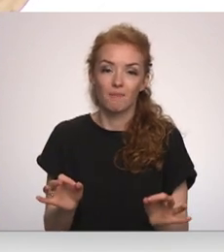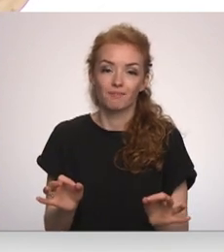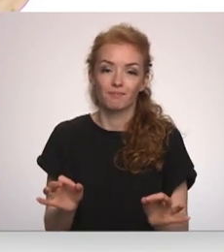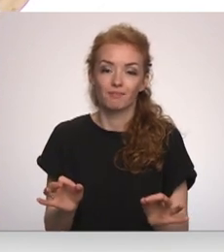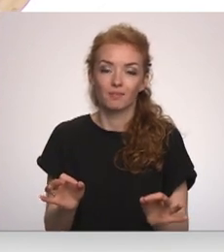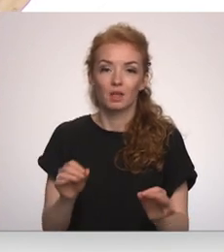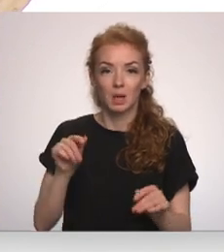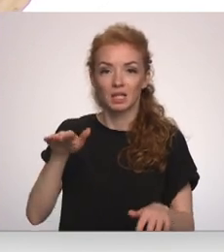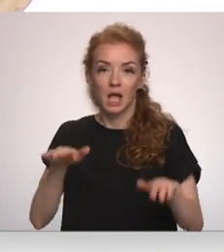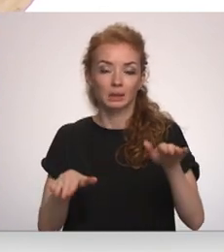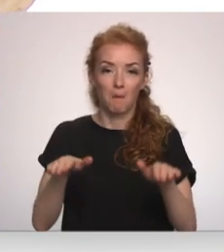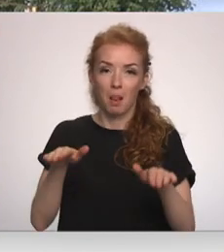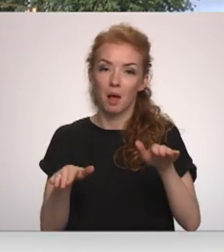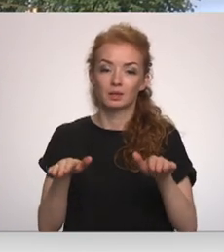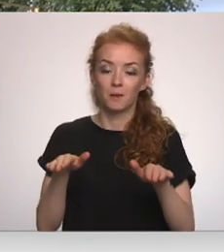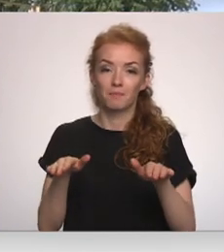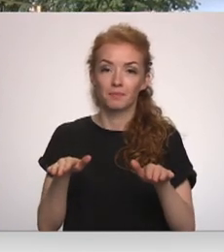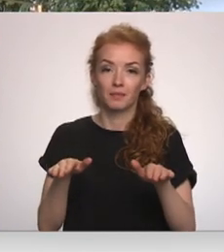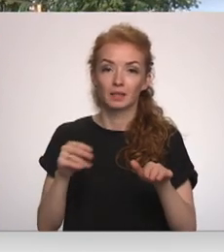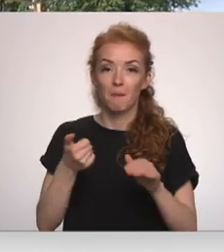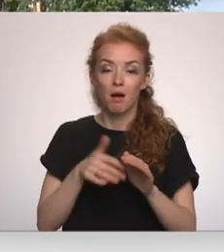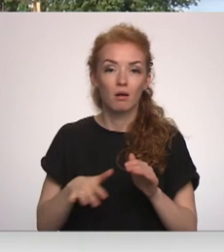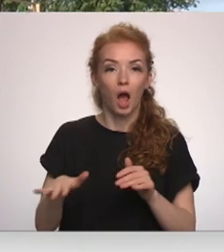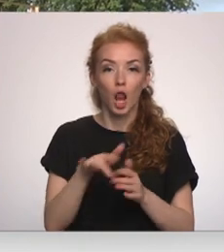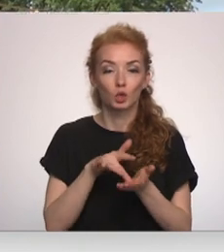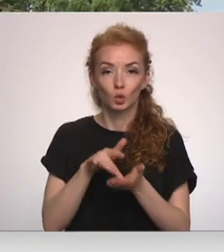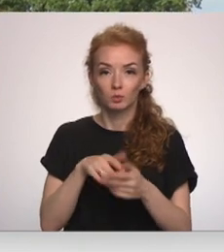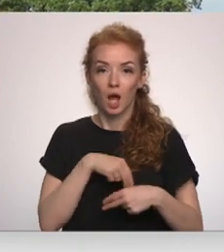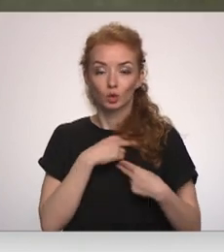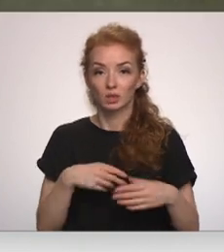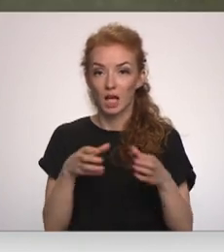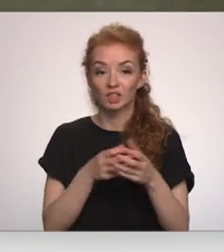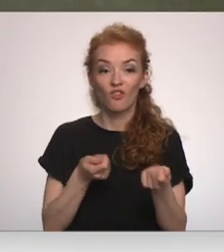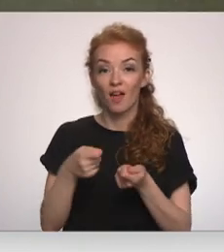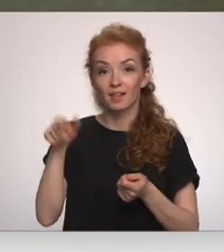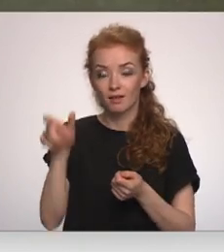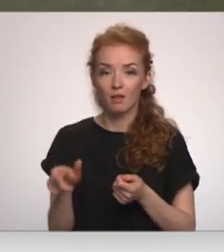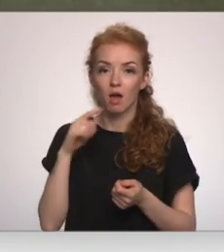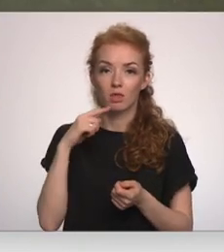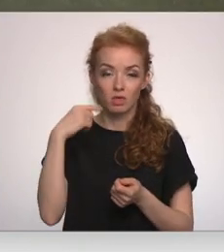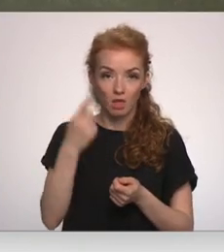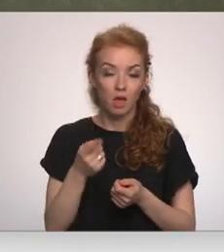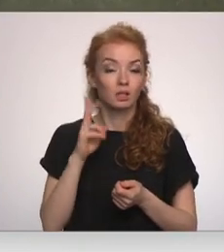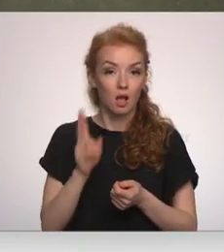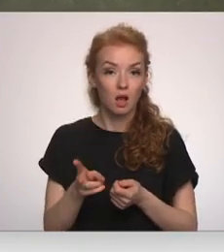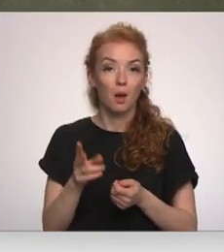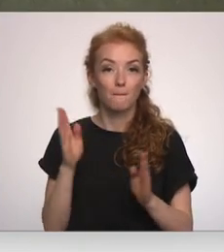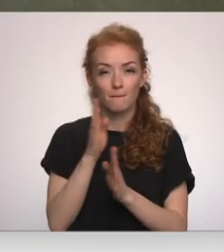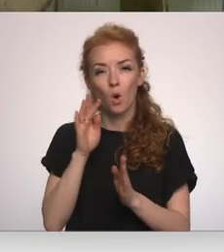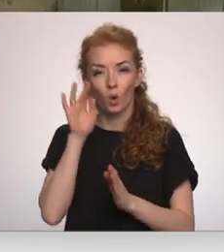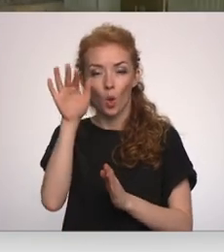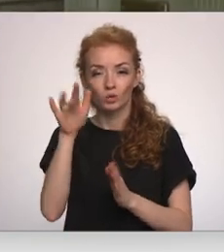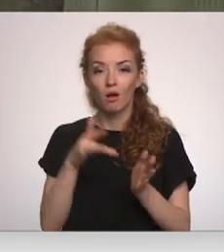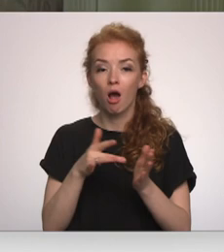kaut kā jāsabalansē. Zemgales turisma asociācijas vadītāja telefonsarunā RTV stāsta, ka prognozēt,